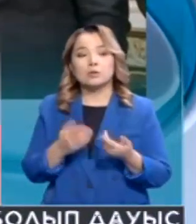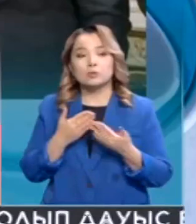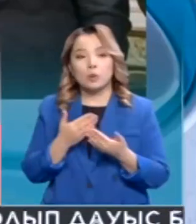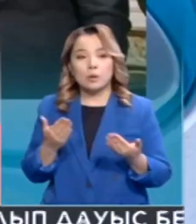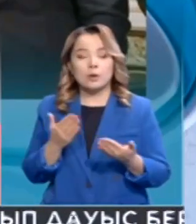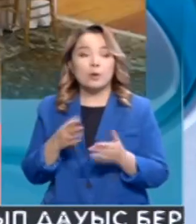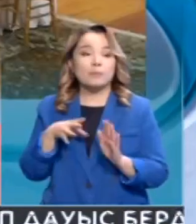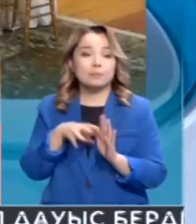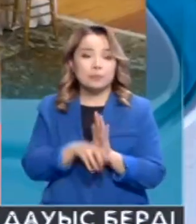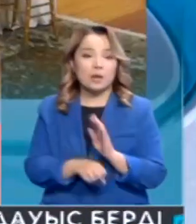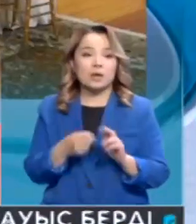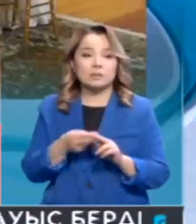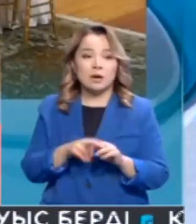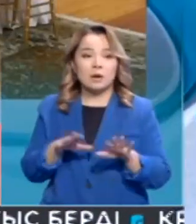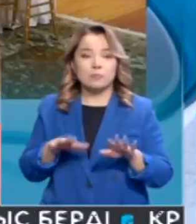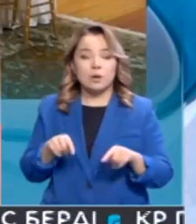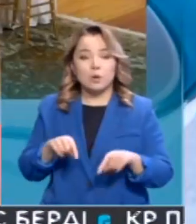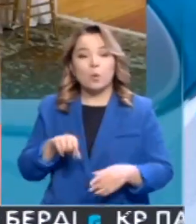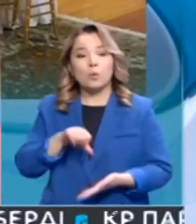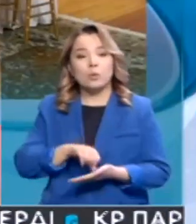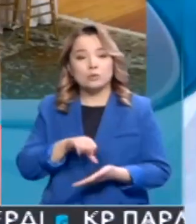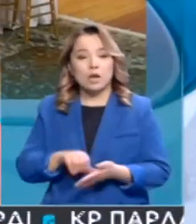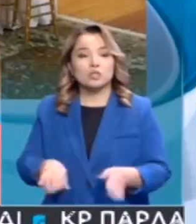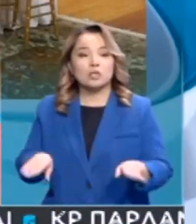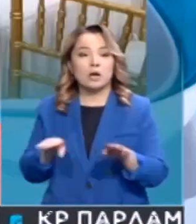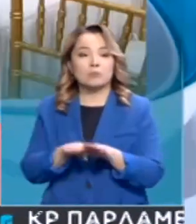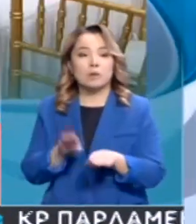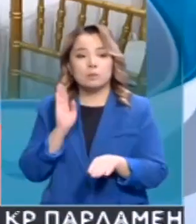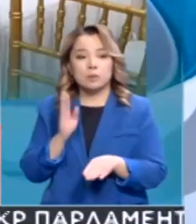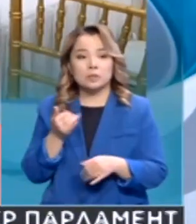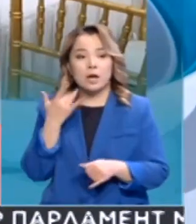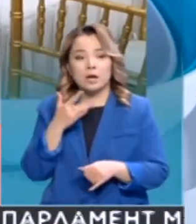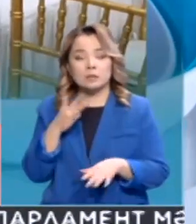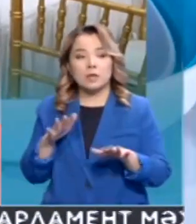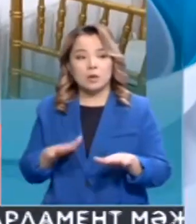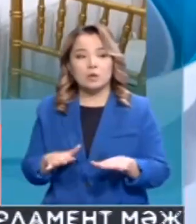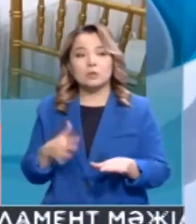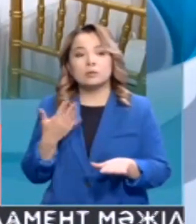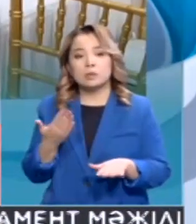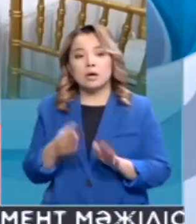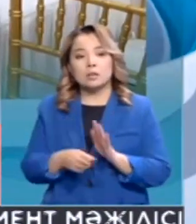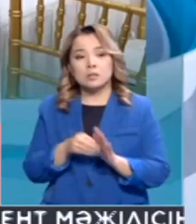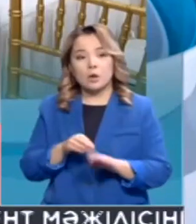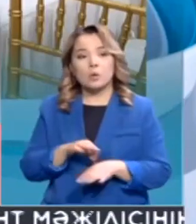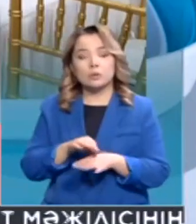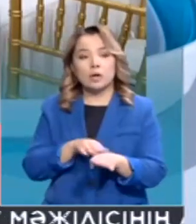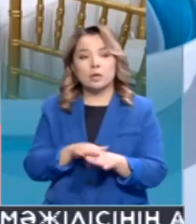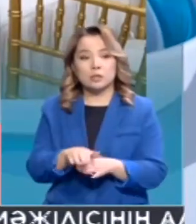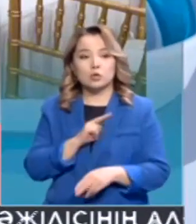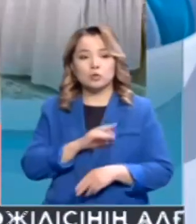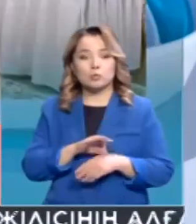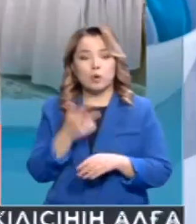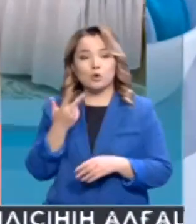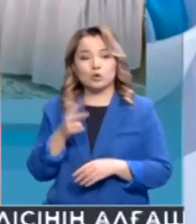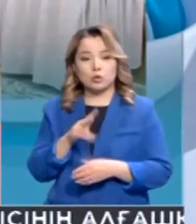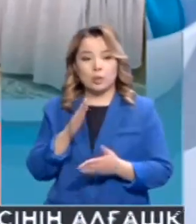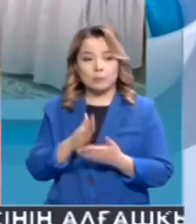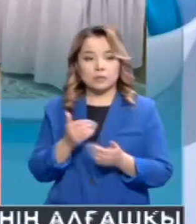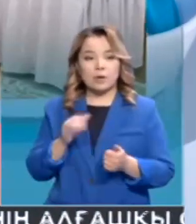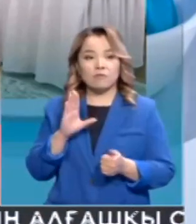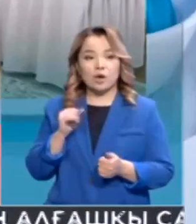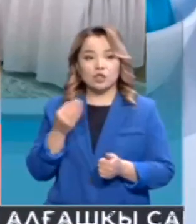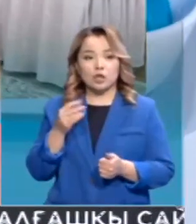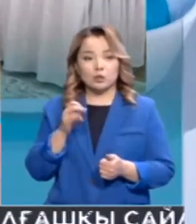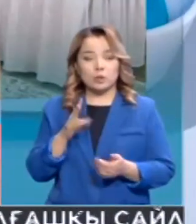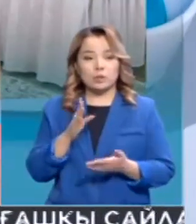болып Ақштың осы қаласындағы учаске жабылады. Жалпы Америка жерінде 3 сайлау учаскесі жұмыс істеп тұр. Ел астанасы Вашингтон